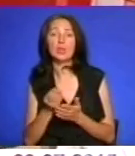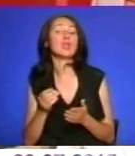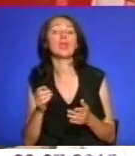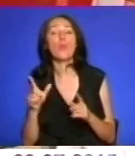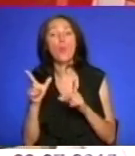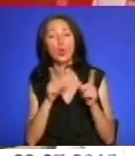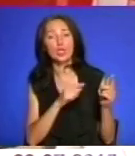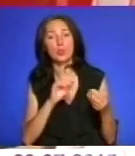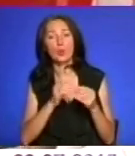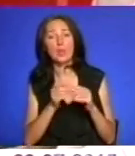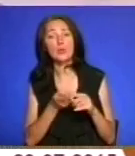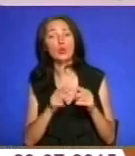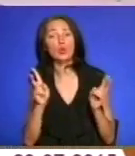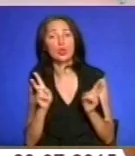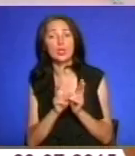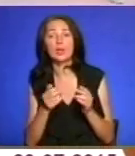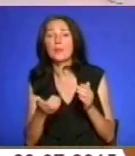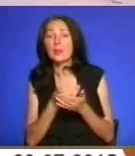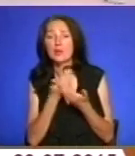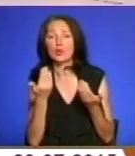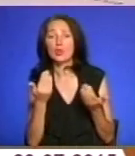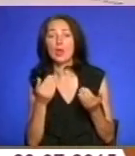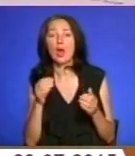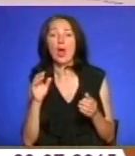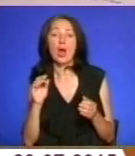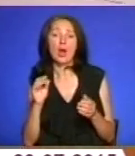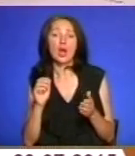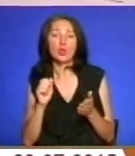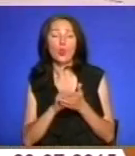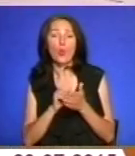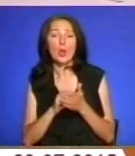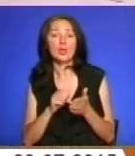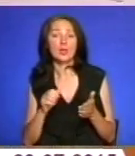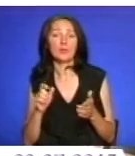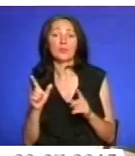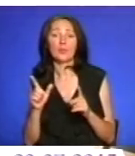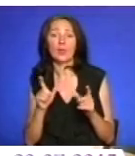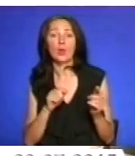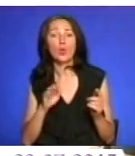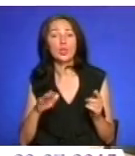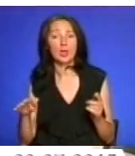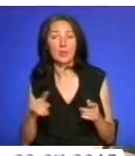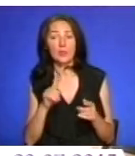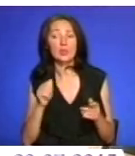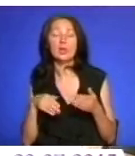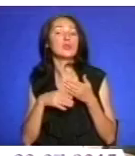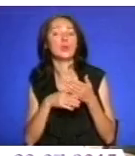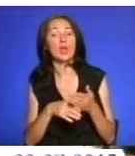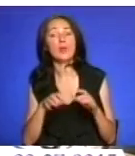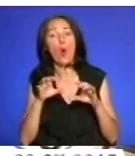з якою стикнулися наразі, це відсутність проїзних документів у дітей. За сприянням